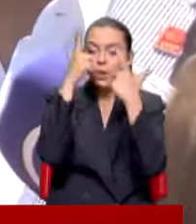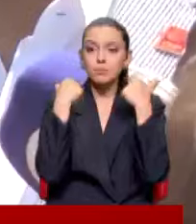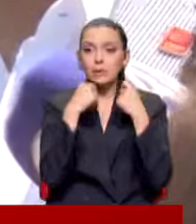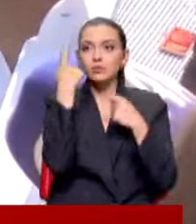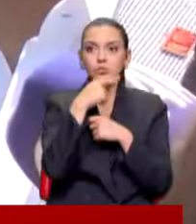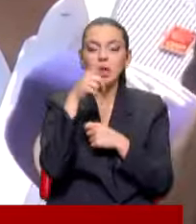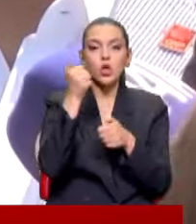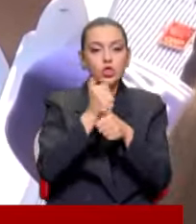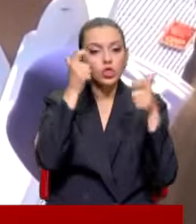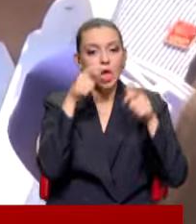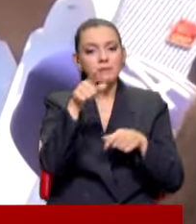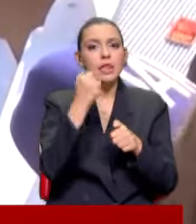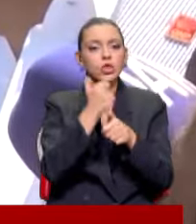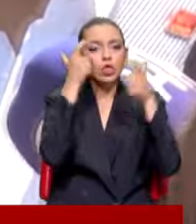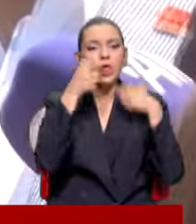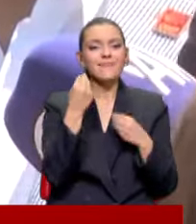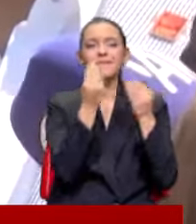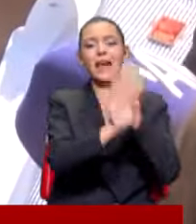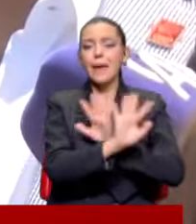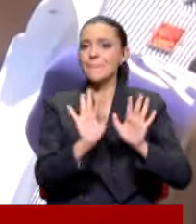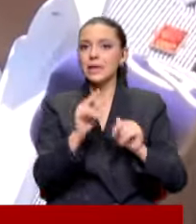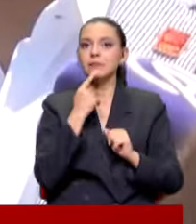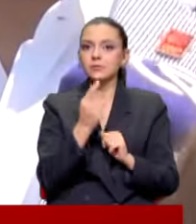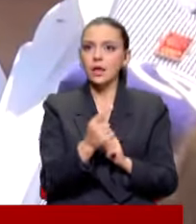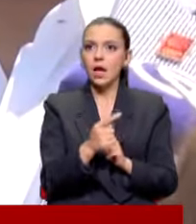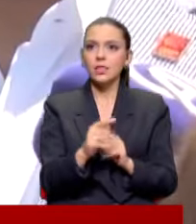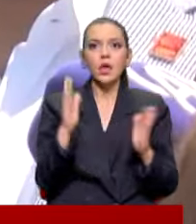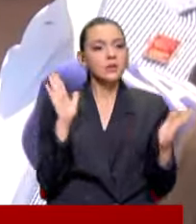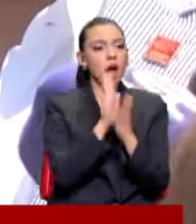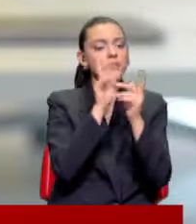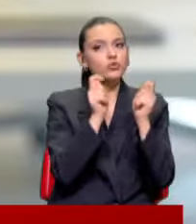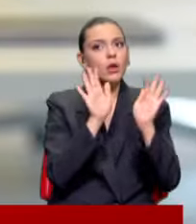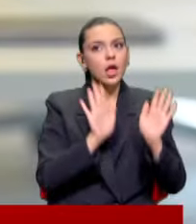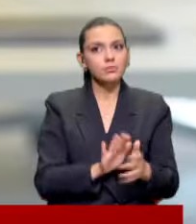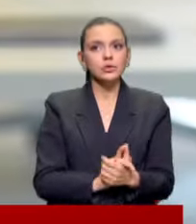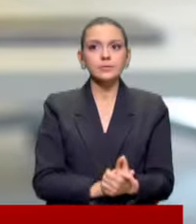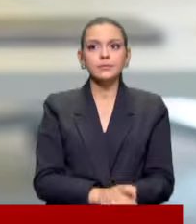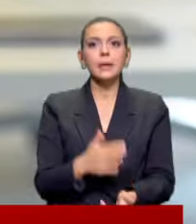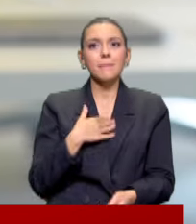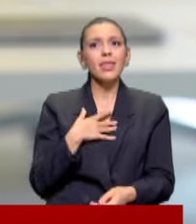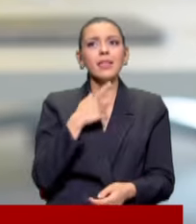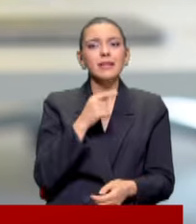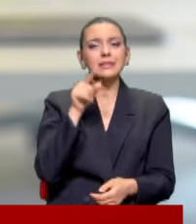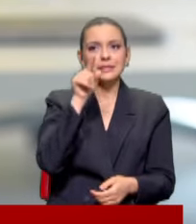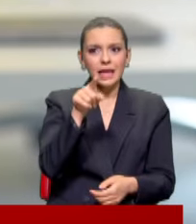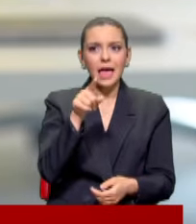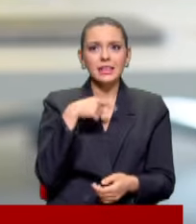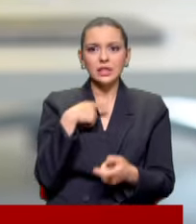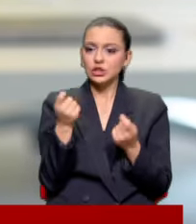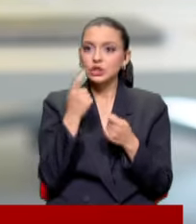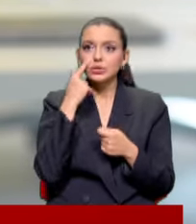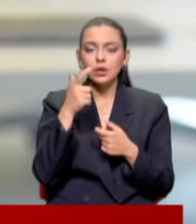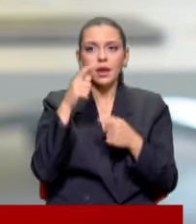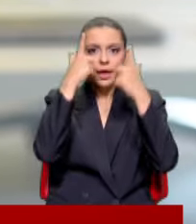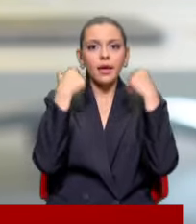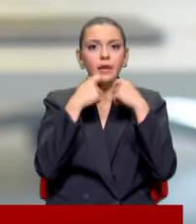görevi sana kongrede veremeyiz diyenlerin ayrımcılığına karşı karşıya kalmıştı. Bana dedi ki FDA tesettürlü çalışan istemiyor.